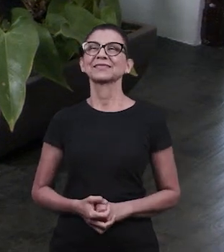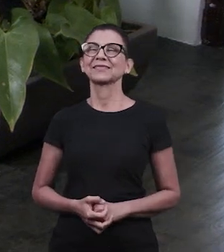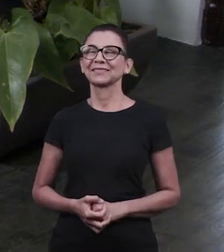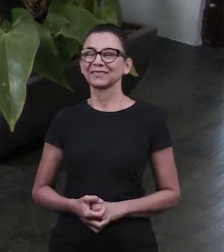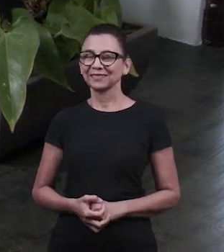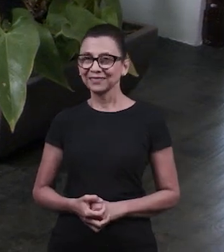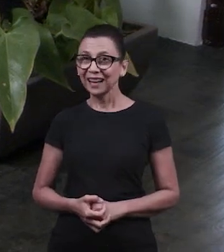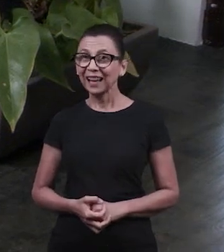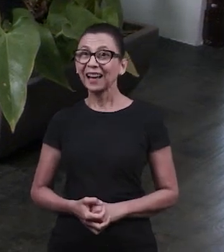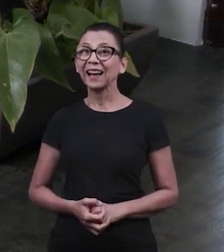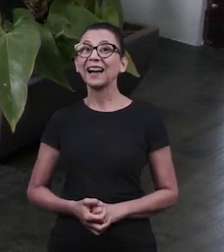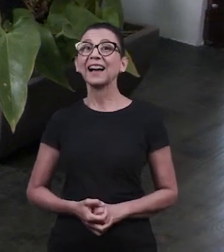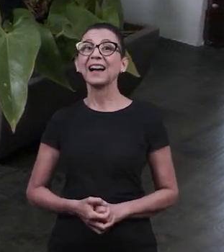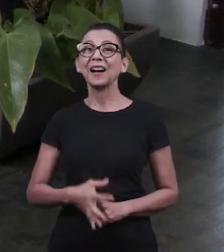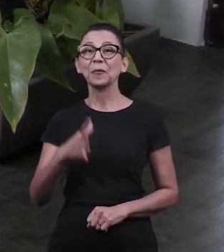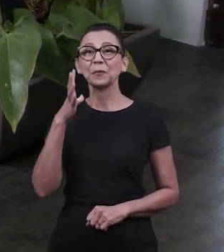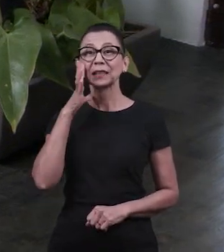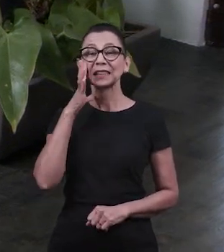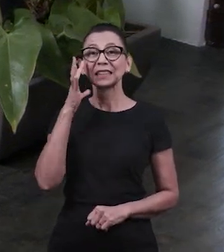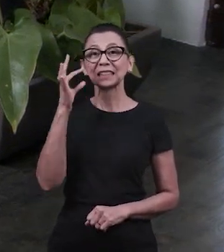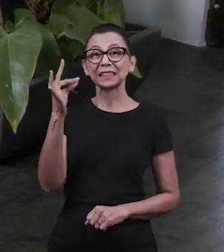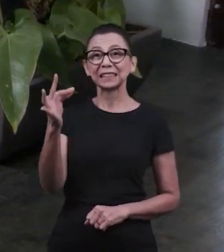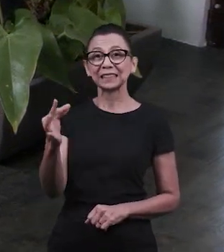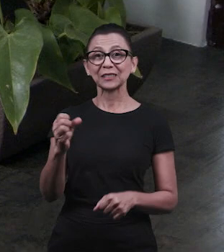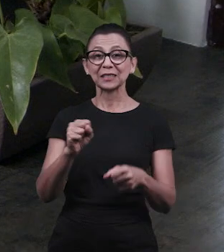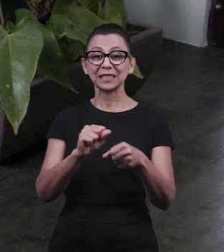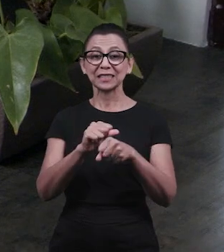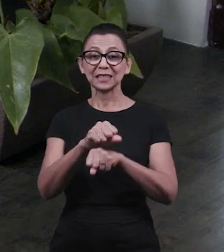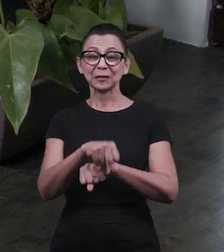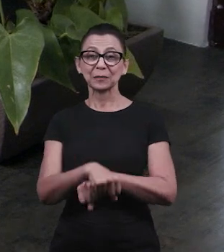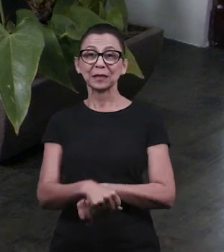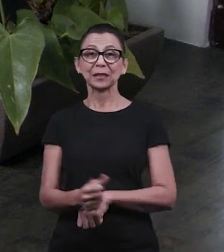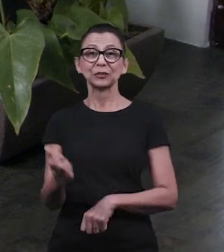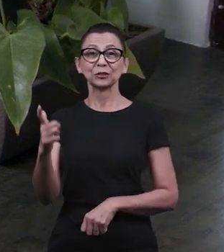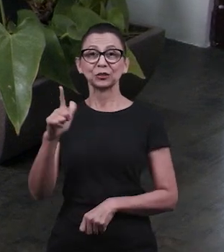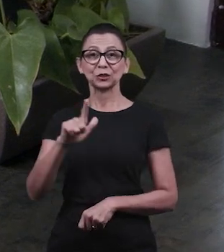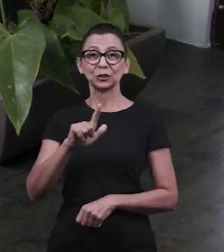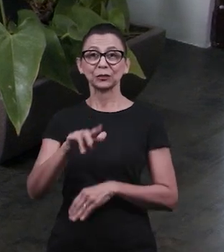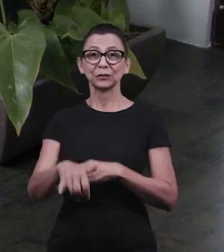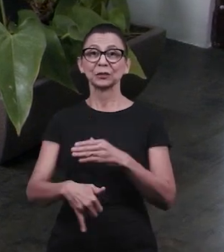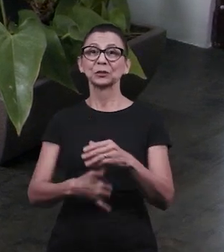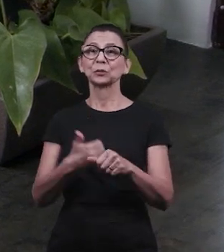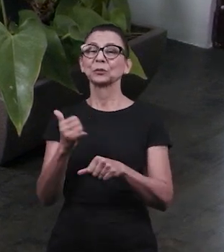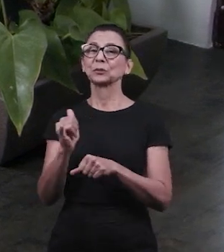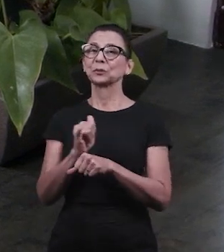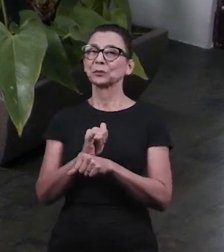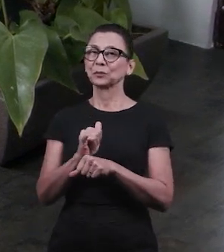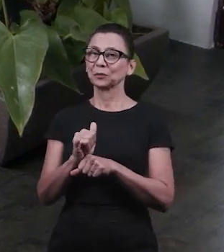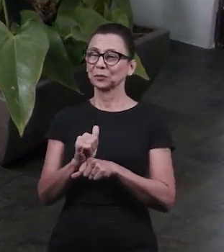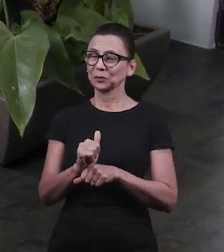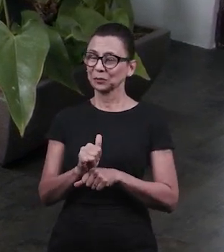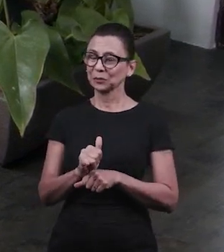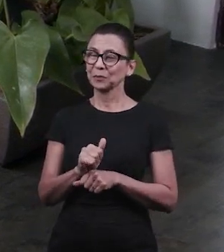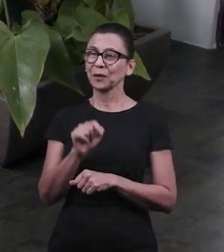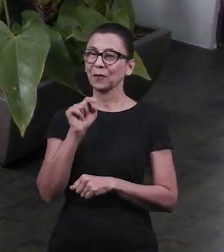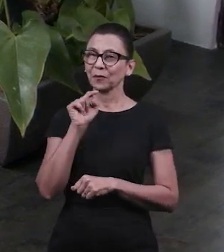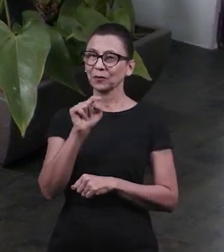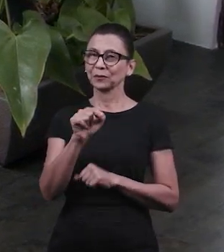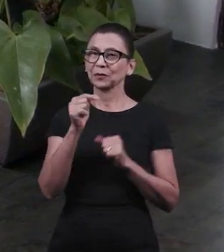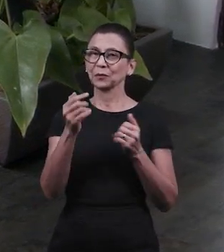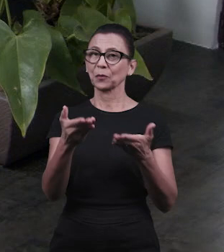И у нас будет еще один семинар, который будет транслироваться по нашему каналу на YouTube. И